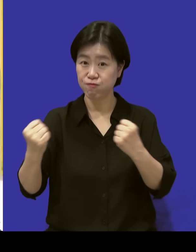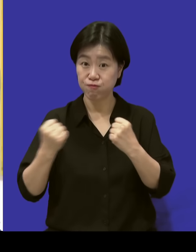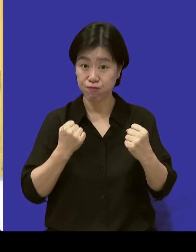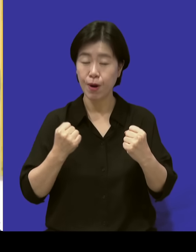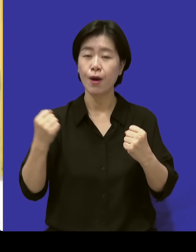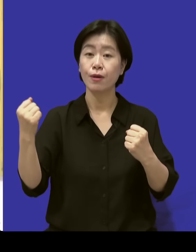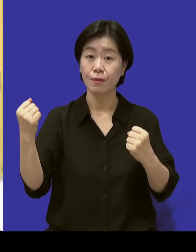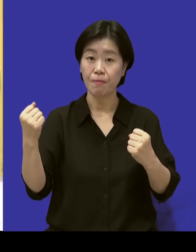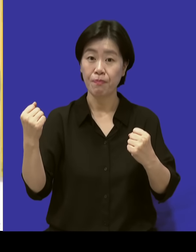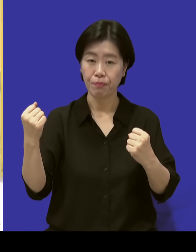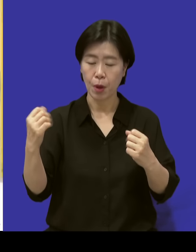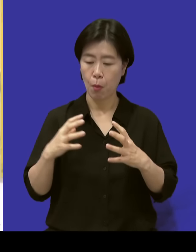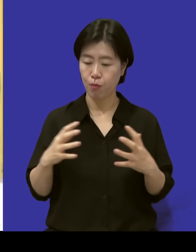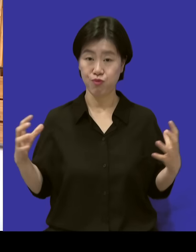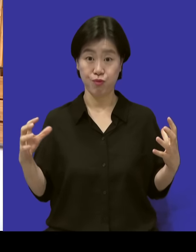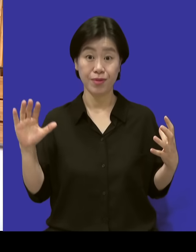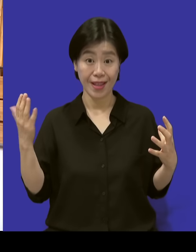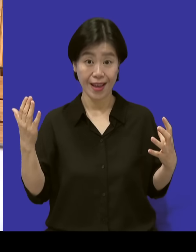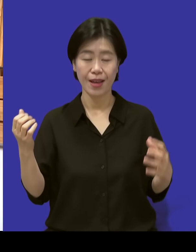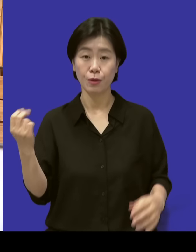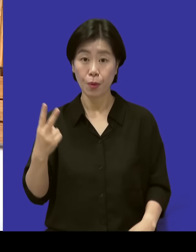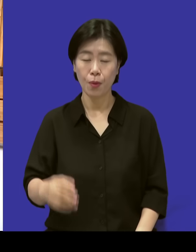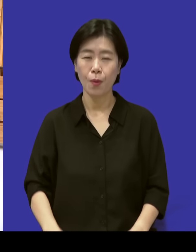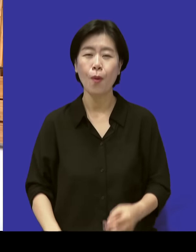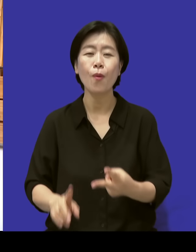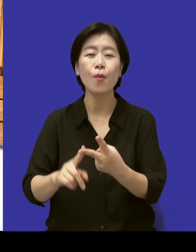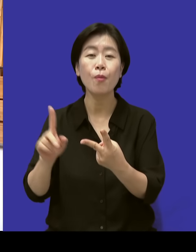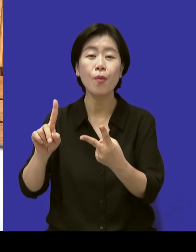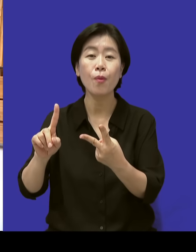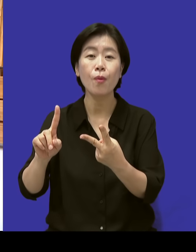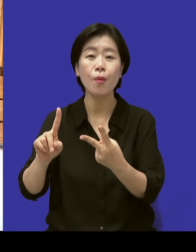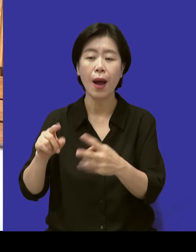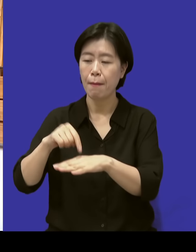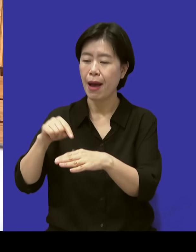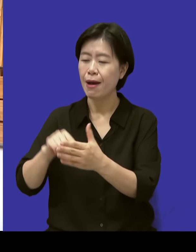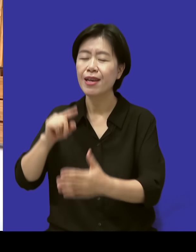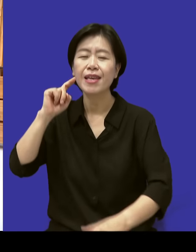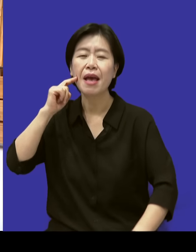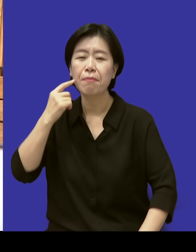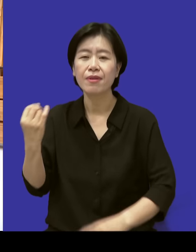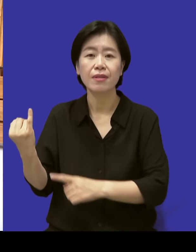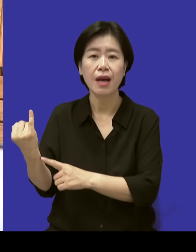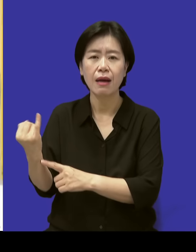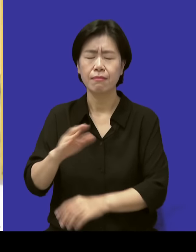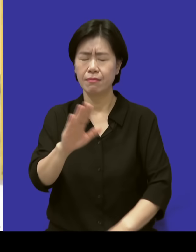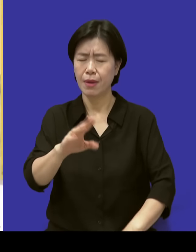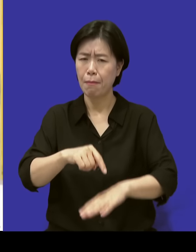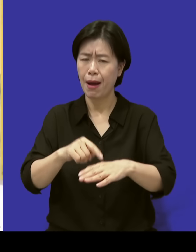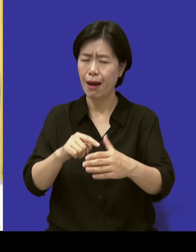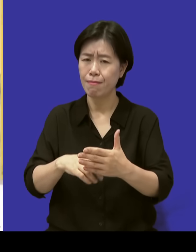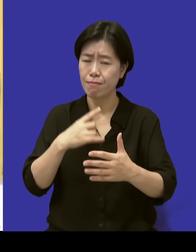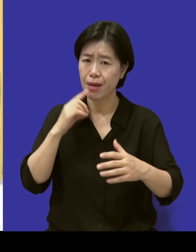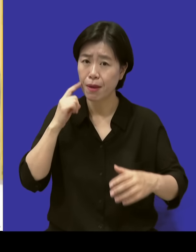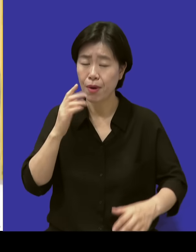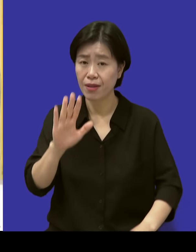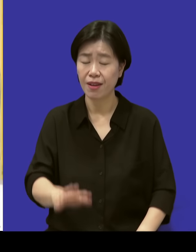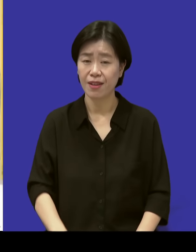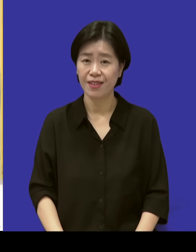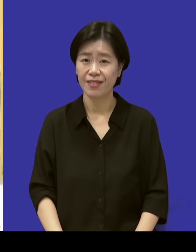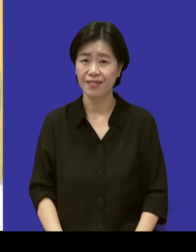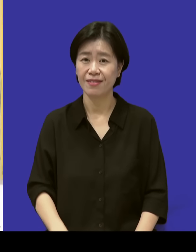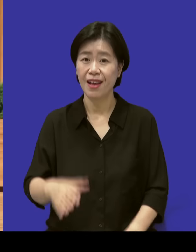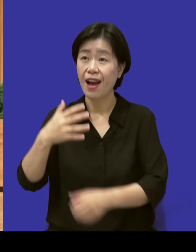아주 예쁜 아내를 마음 빼요. 그냥 아, 예쁜이라 그래. 뭘 또 마음이 예쁘다 그래. 예, 하나님은 예. 사람 외모를